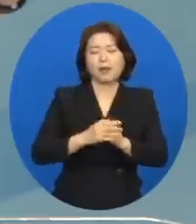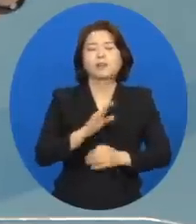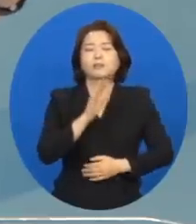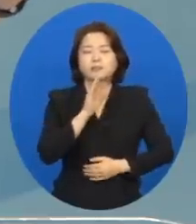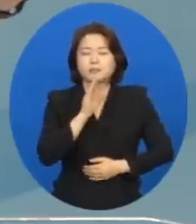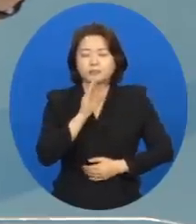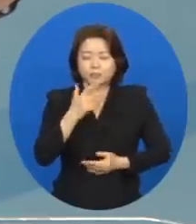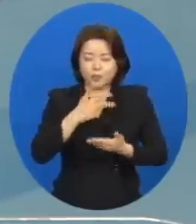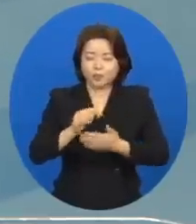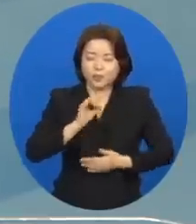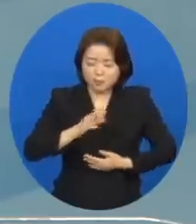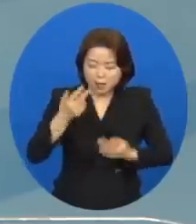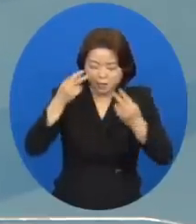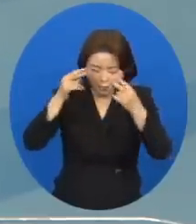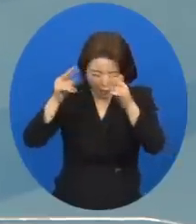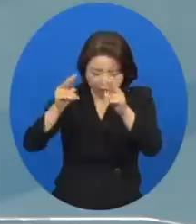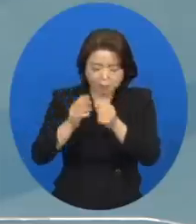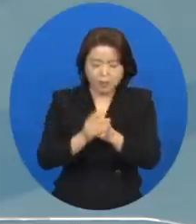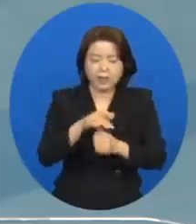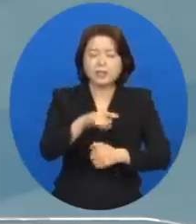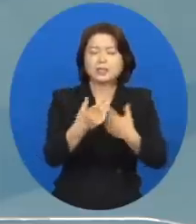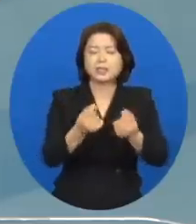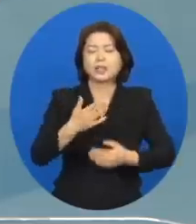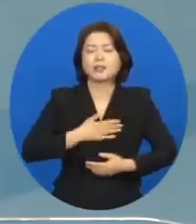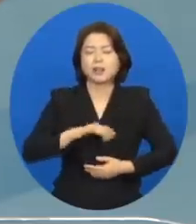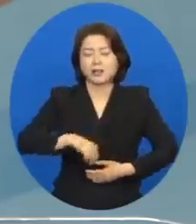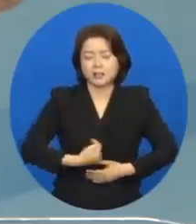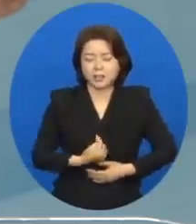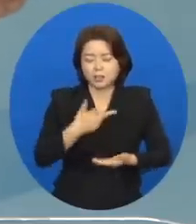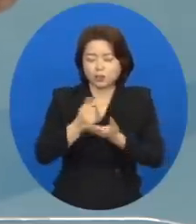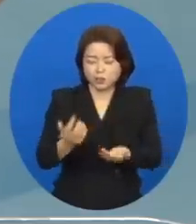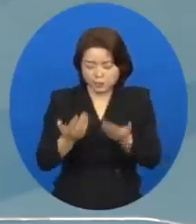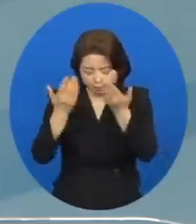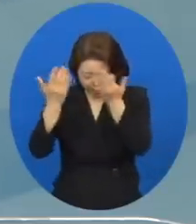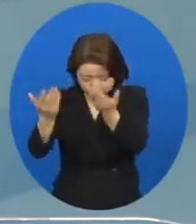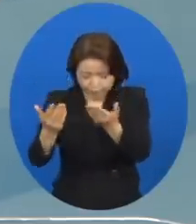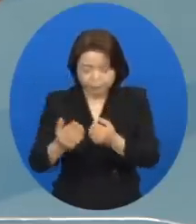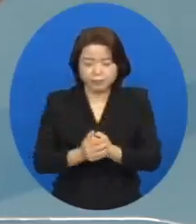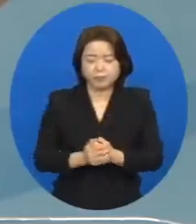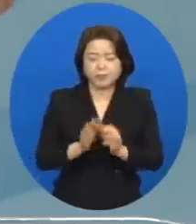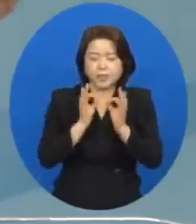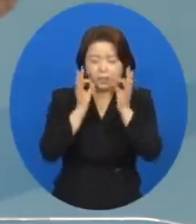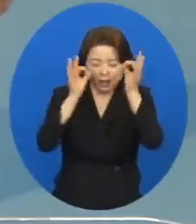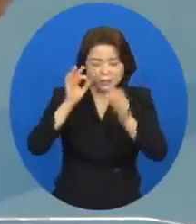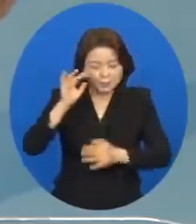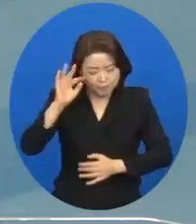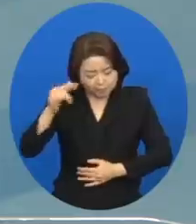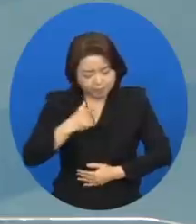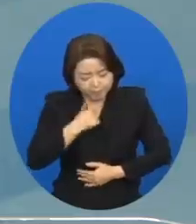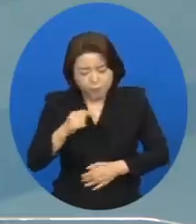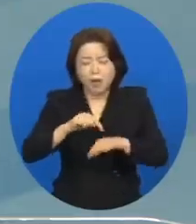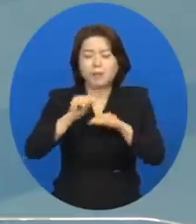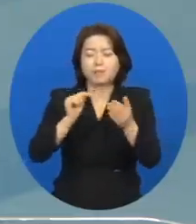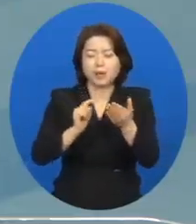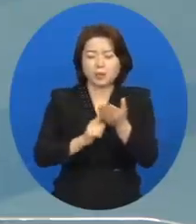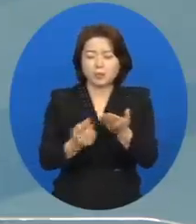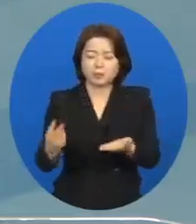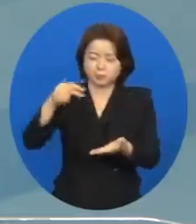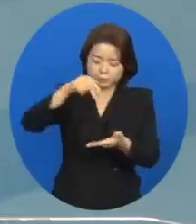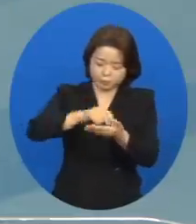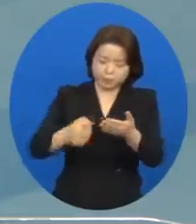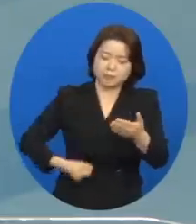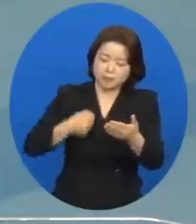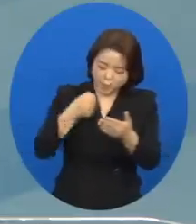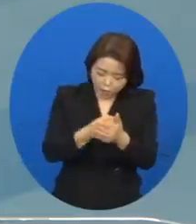바라봅니다. 그렇게 나 자신을 주님께 드립니다. 간절히 사모하는 마음으로 자리에 일어나서